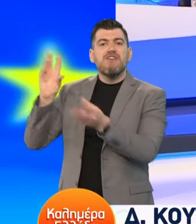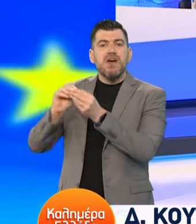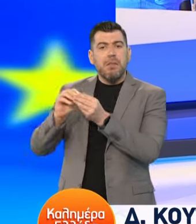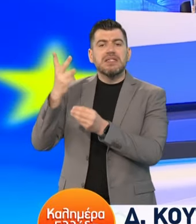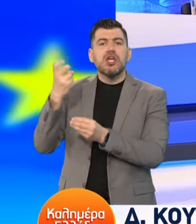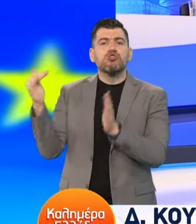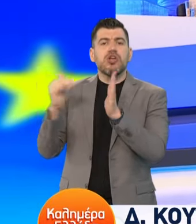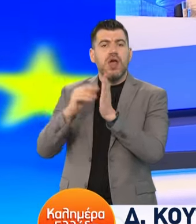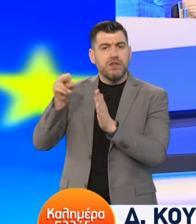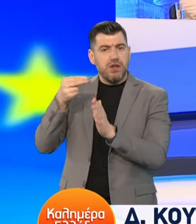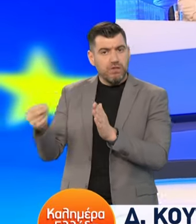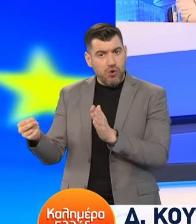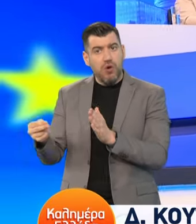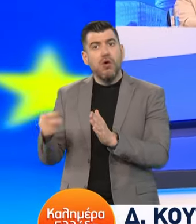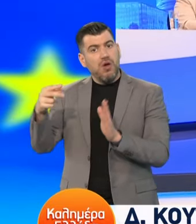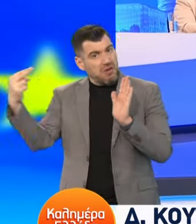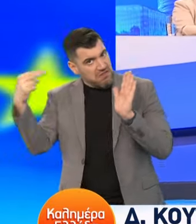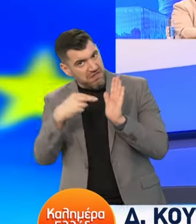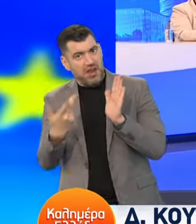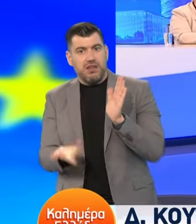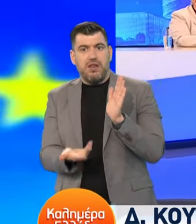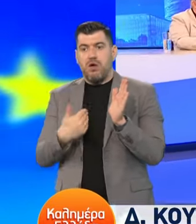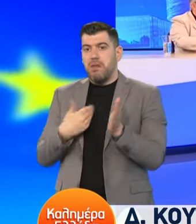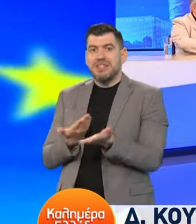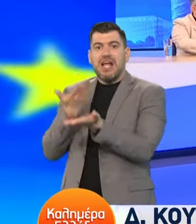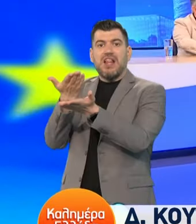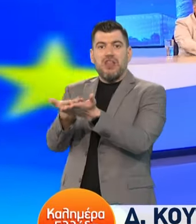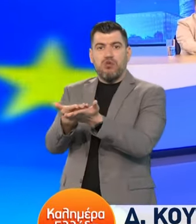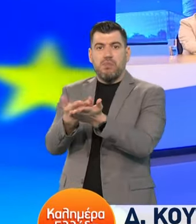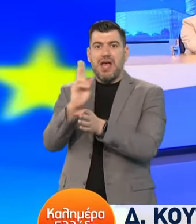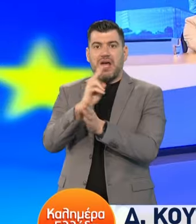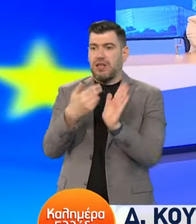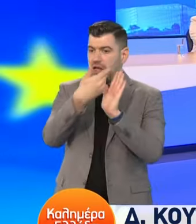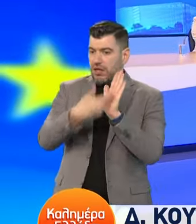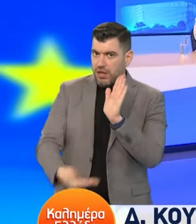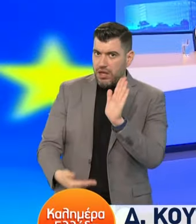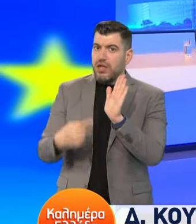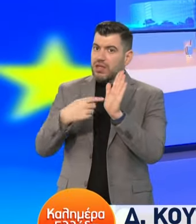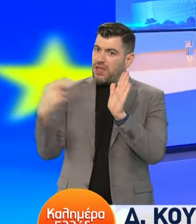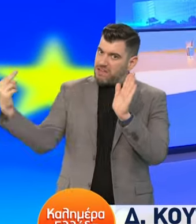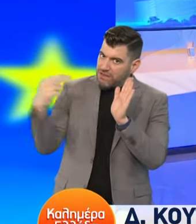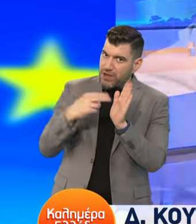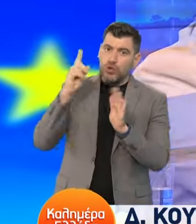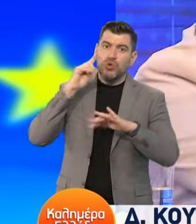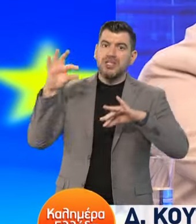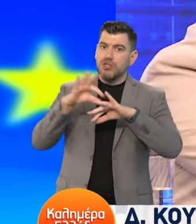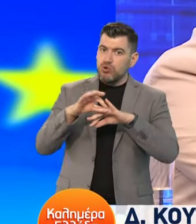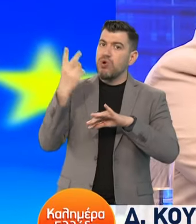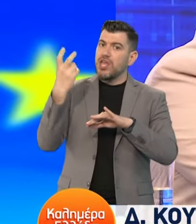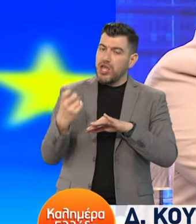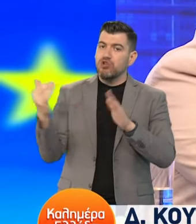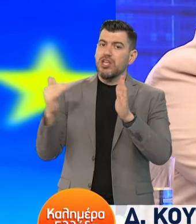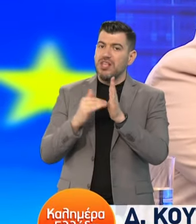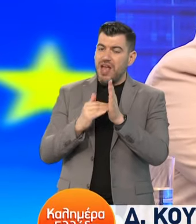υπάρχει σε αυτό που καταθέτουμε το πόθεν έσχες. Εκεί φαίνεται ότι τόσα συγκεκριμένα λεφτά μπήκαν στην τράπεζα και είναι από